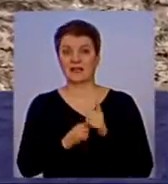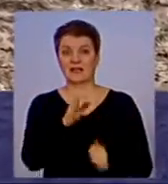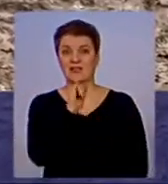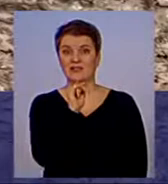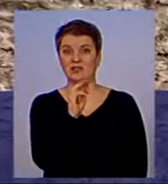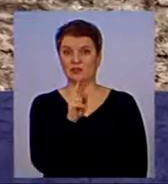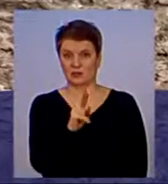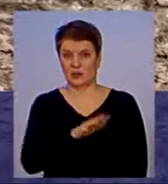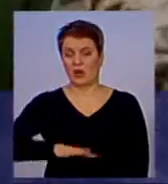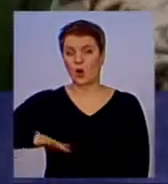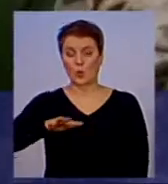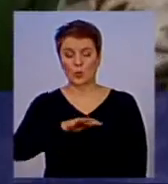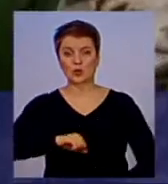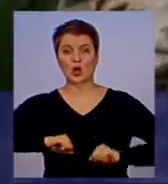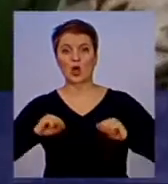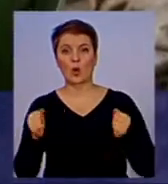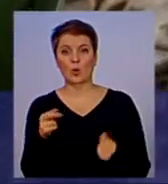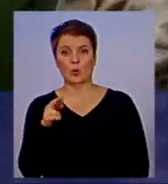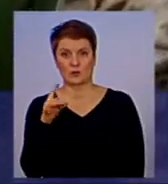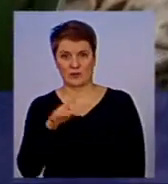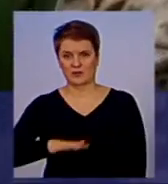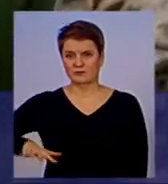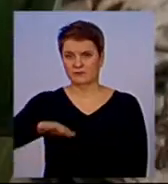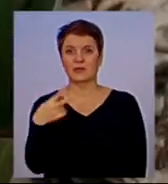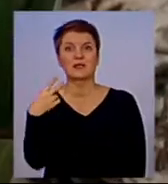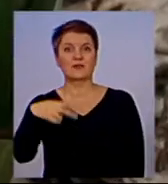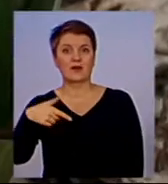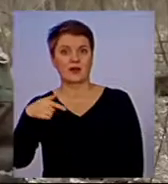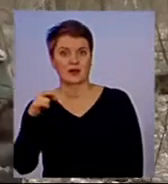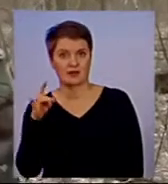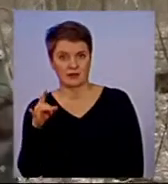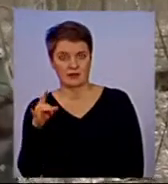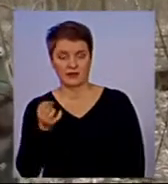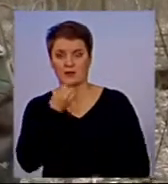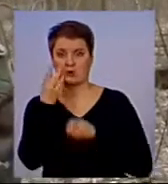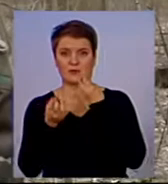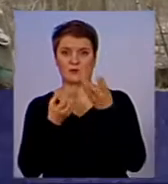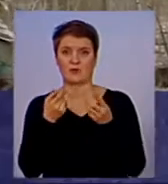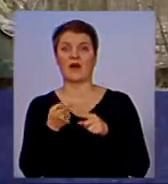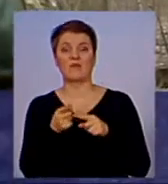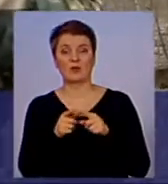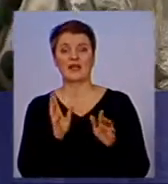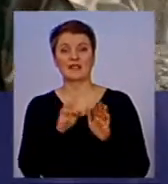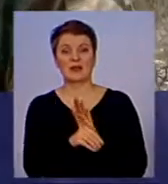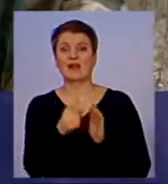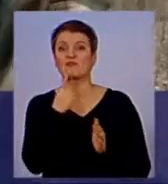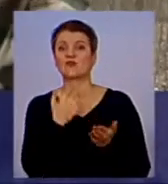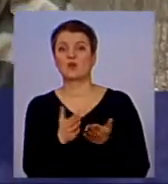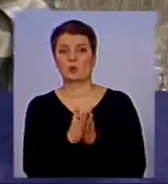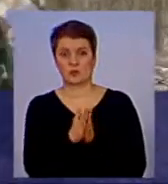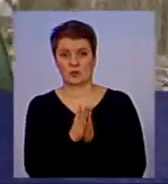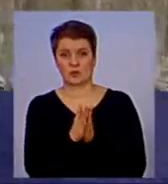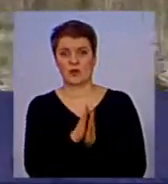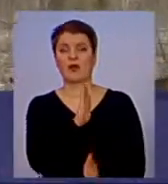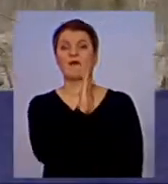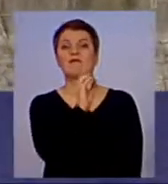урочищі «Холодний яр» на площі у 20 гектарів розквітли підсніжники. Занесений червону книгу. Вегетаційний період